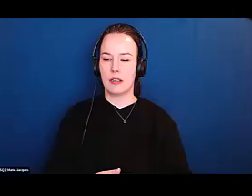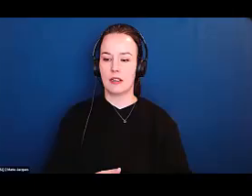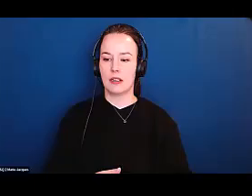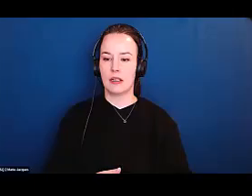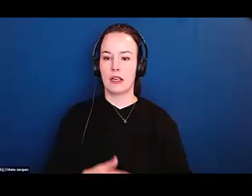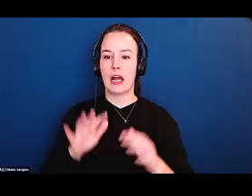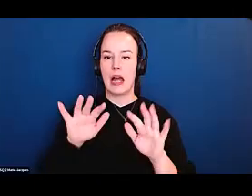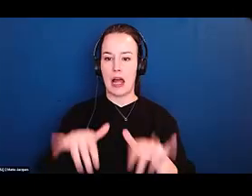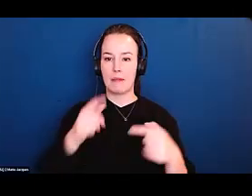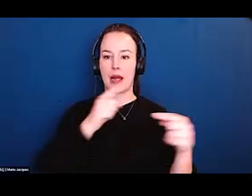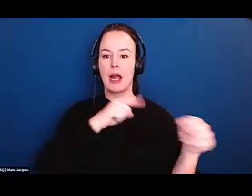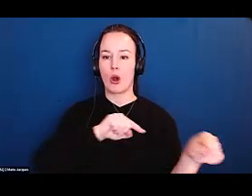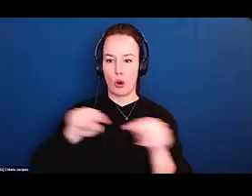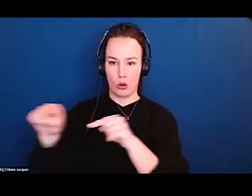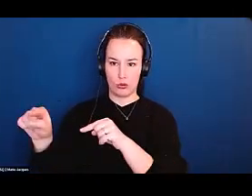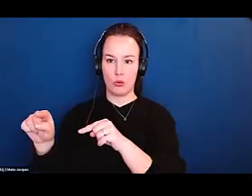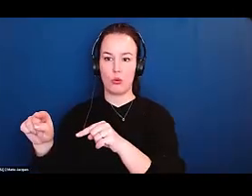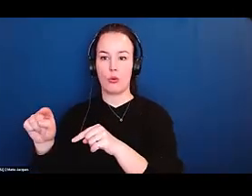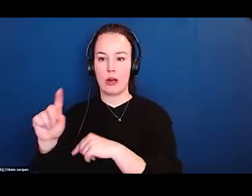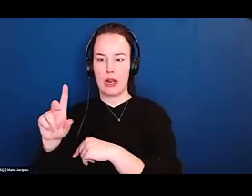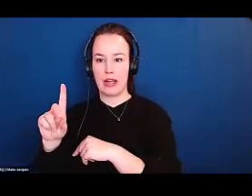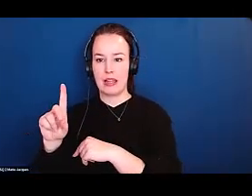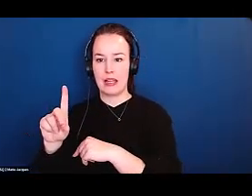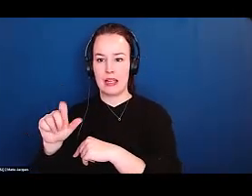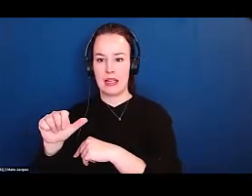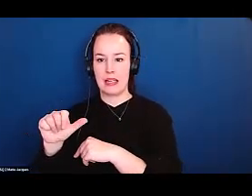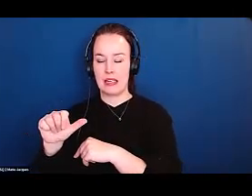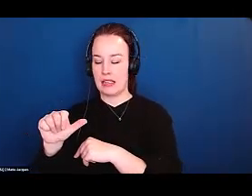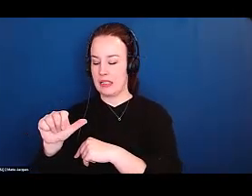Je suis retournée à Diamond House.